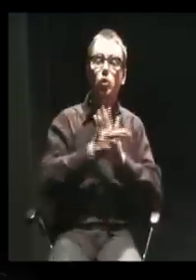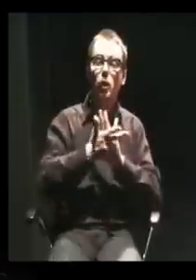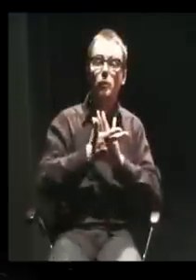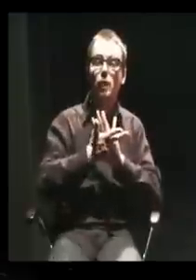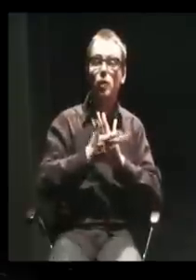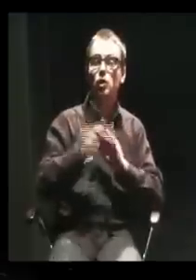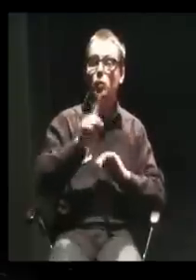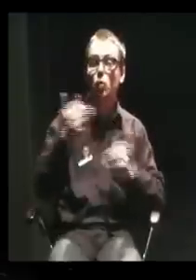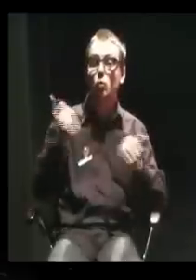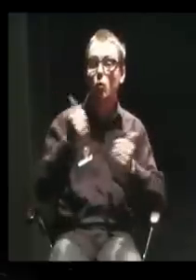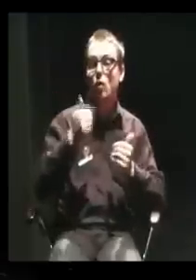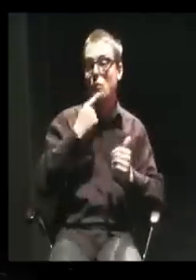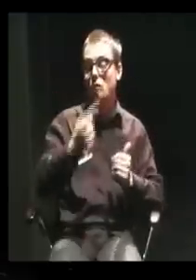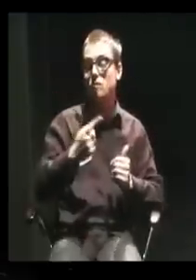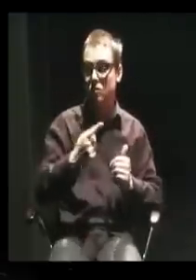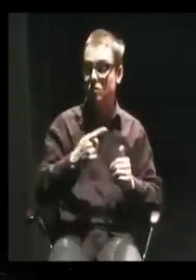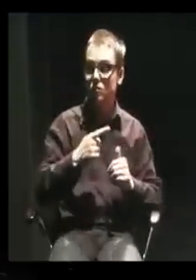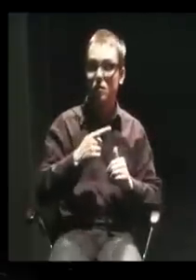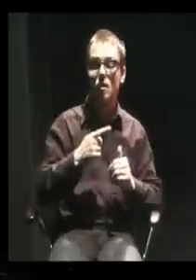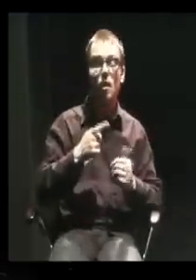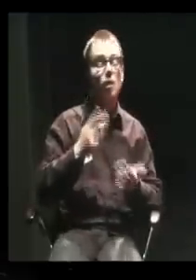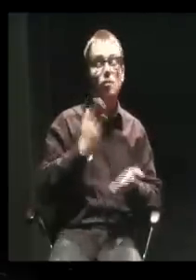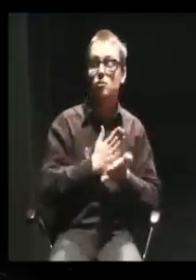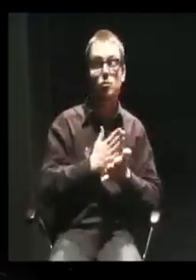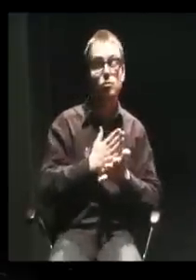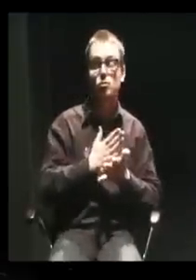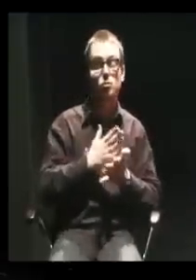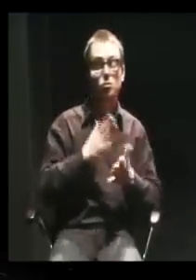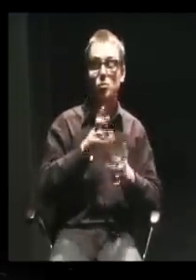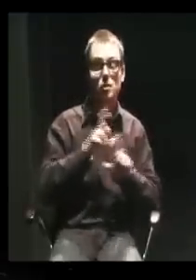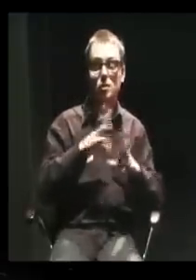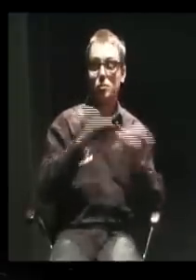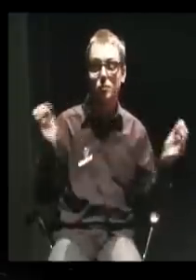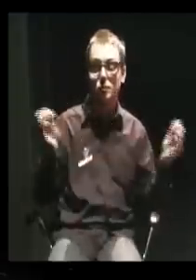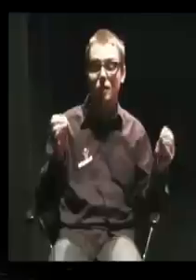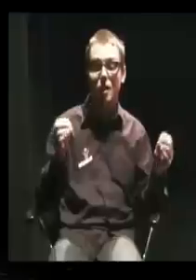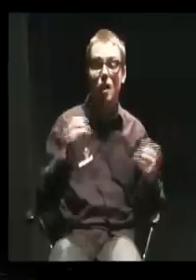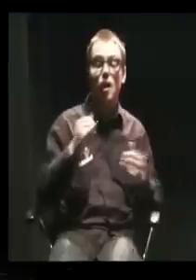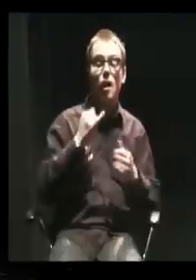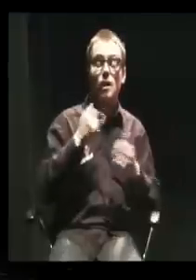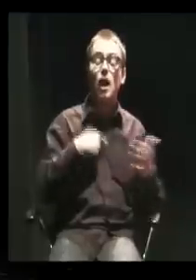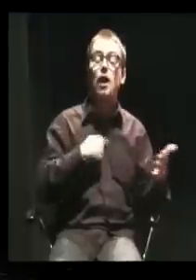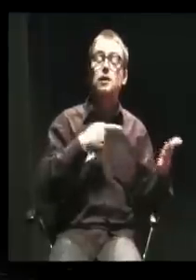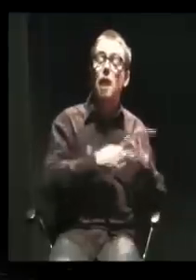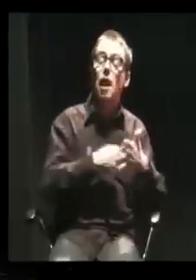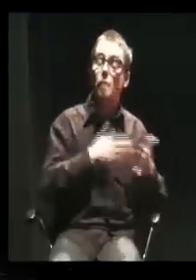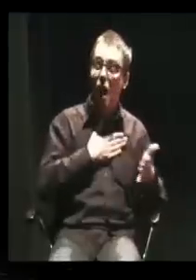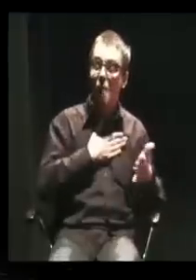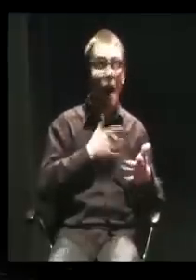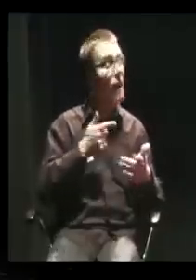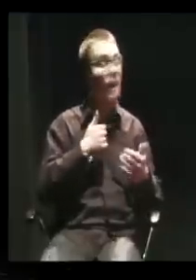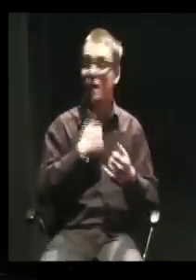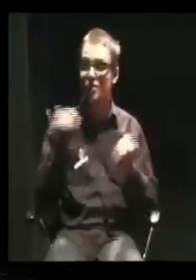ich bardzo dużo. I powiem jedno, nasze cele bez działania nie znaczą kompletnie nic. O, może